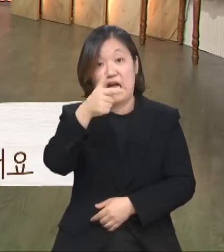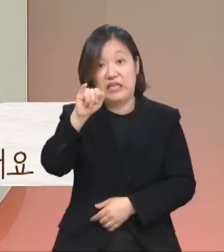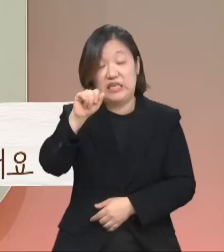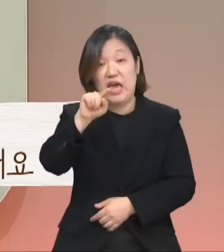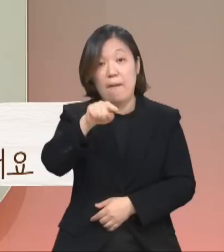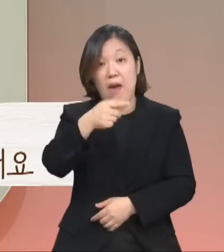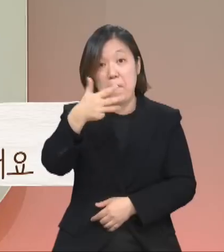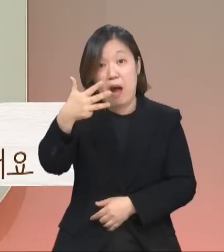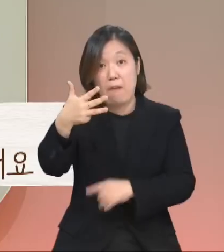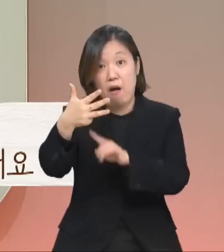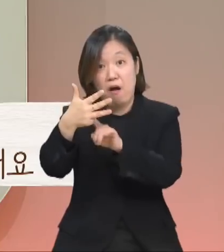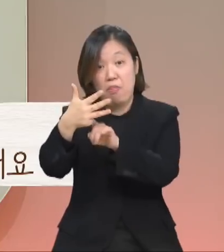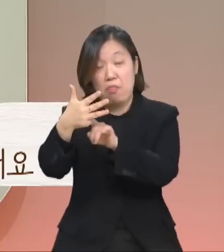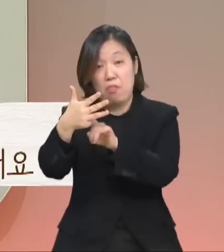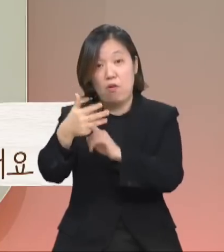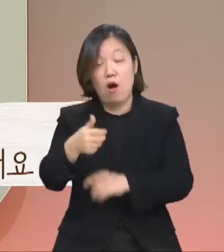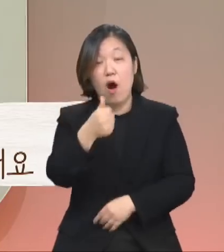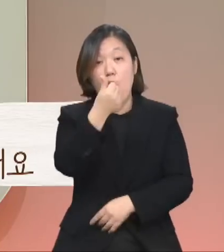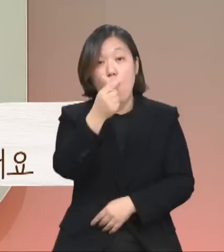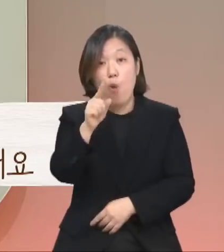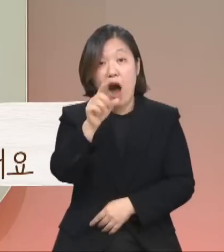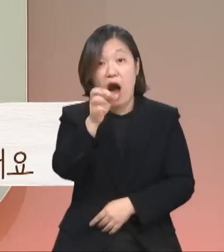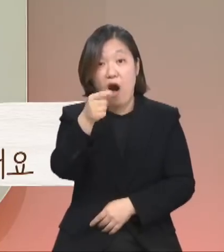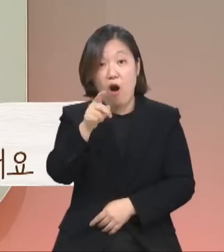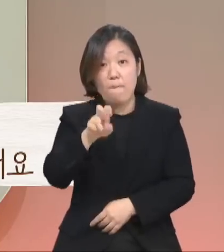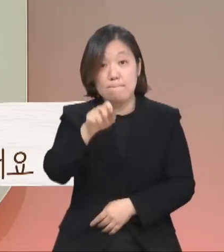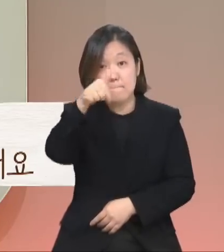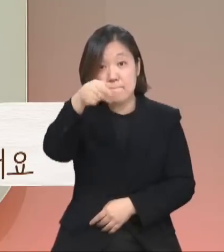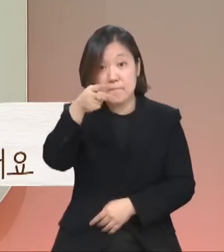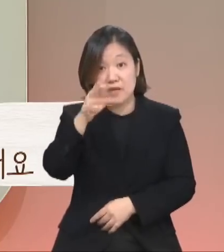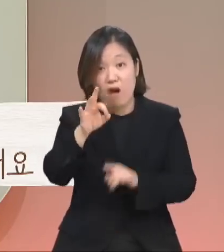화엄경 약찬계를 독송했어요